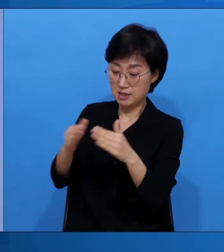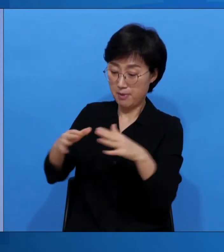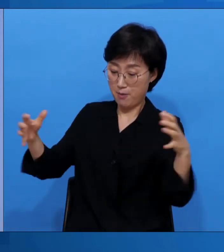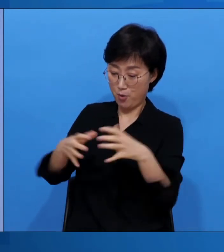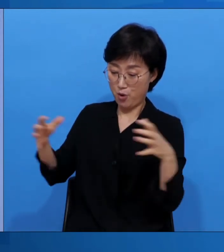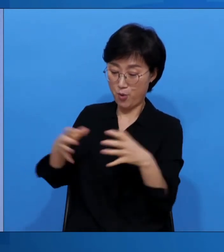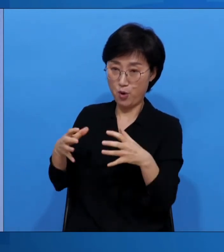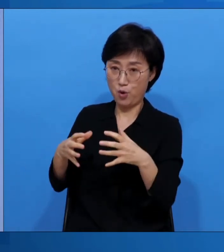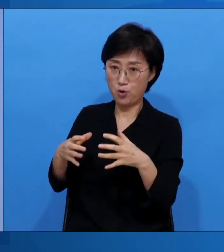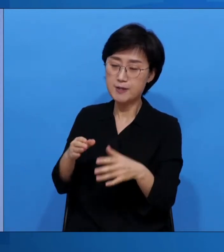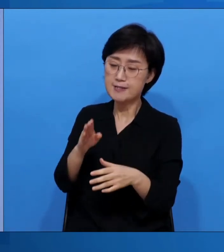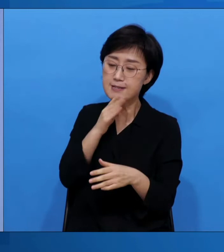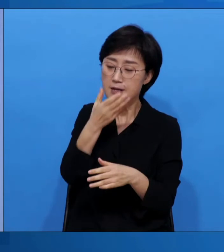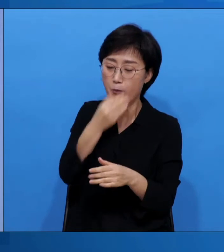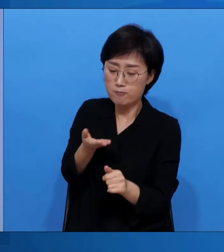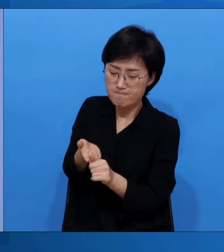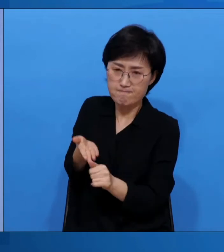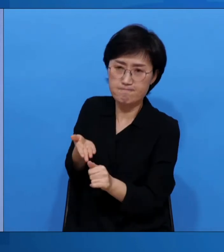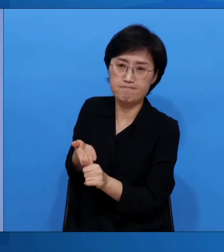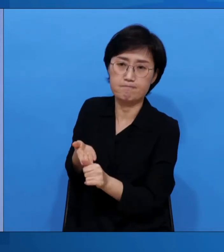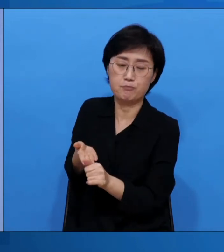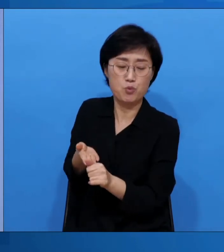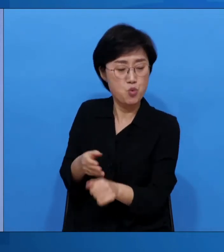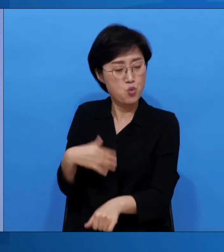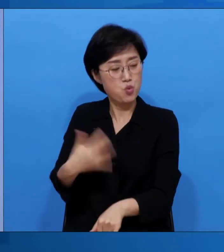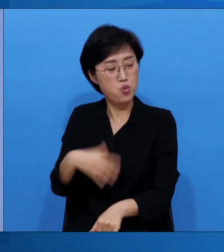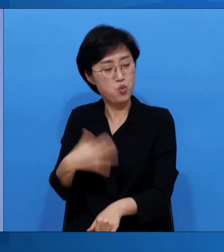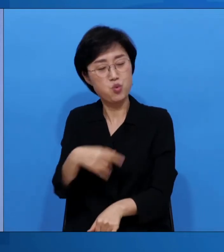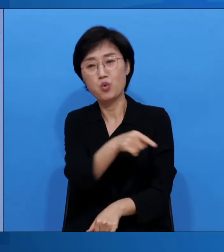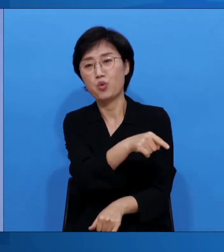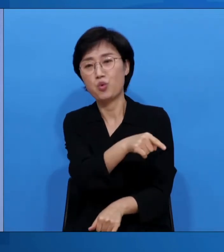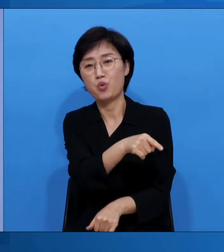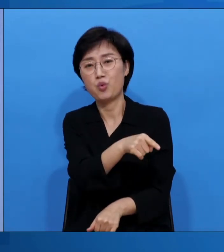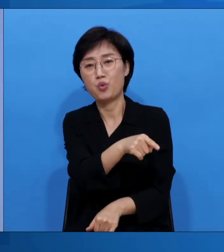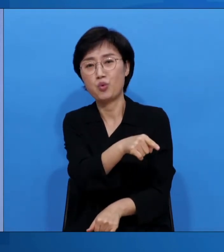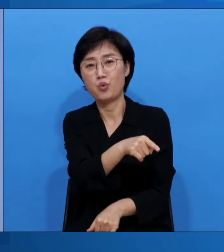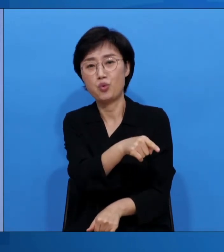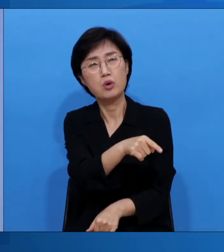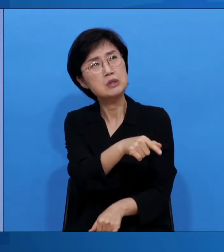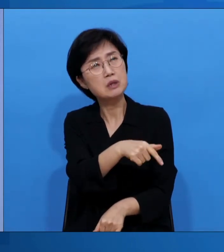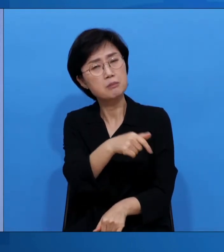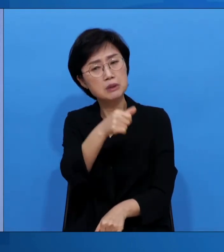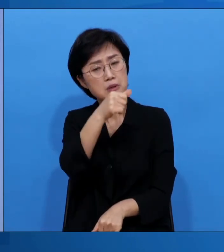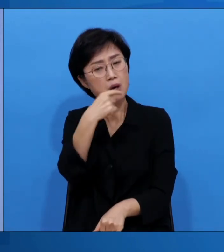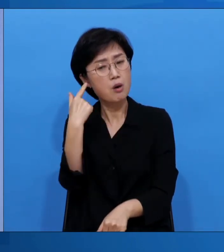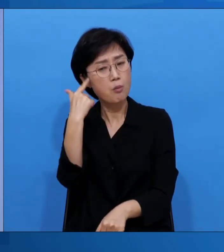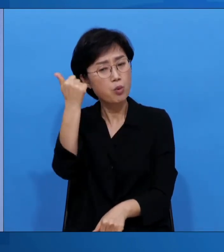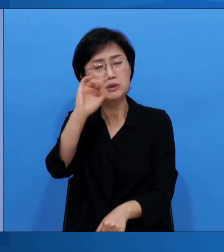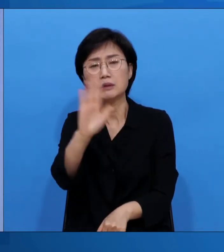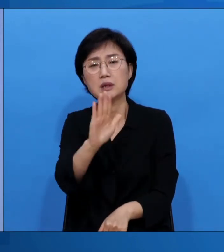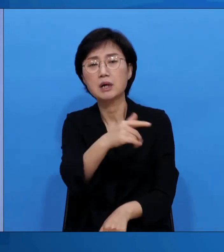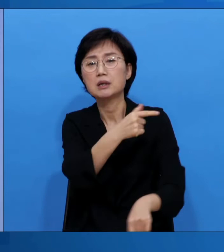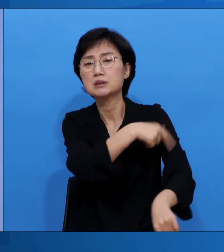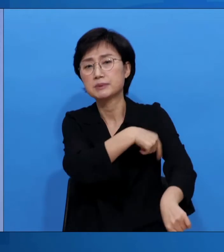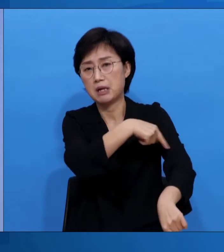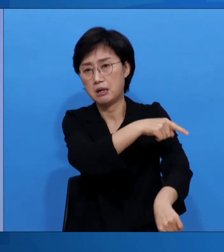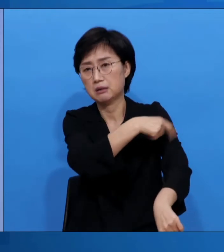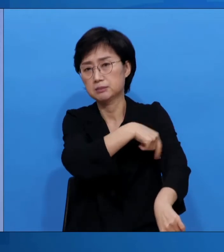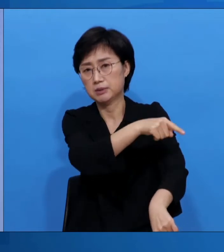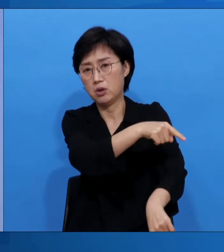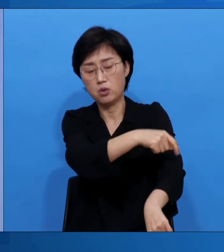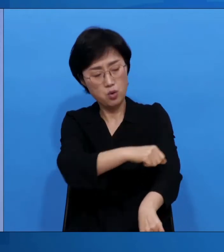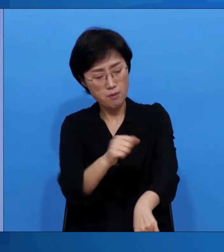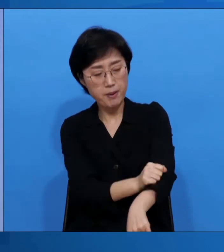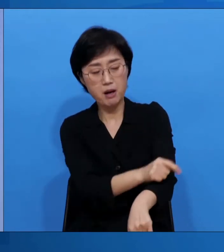lay person. 사업도 잘해요. He was very good at his business as well. 나는 그런 사람들 몇 명 만났다니까요. And so I met a couple of people